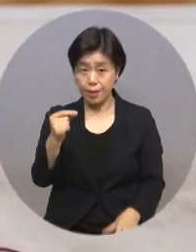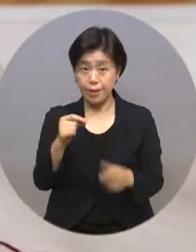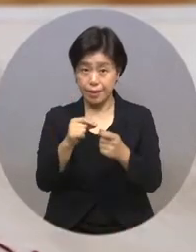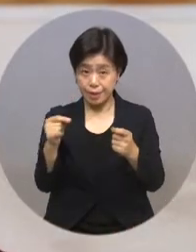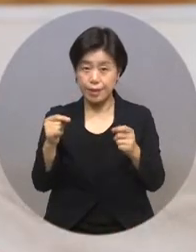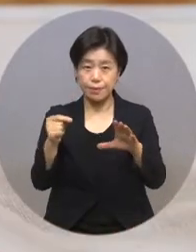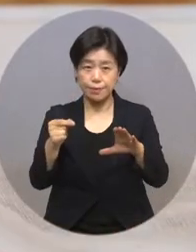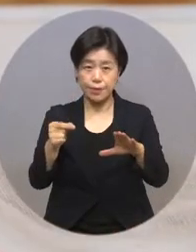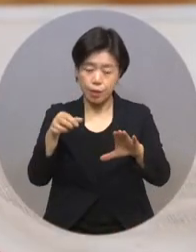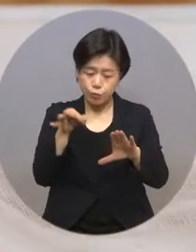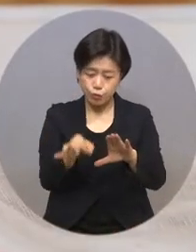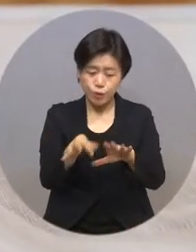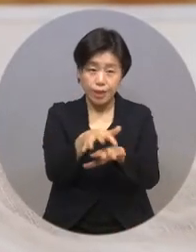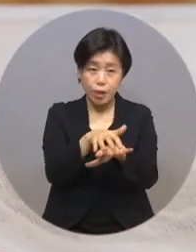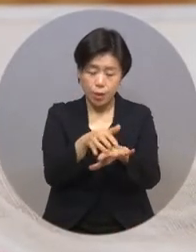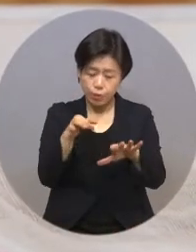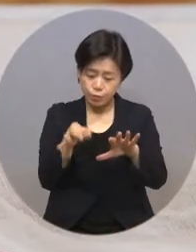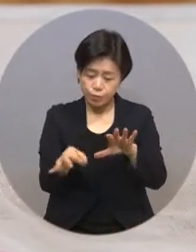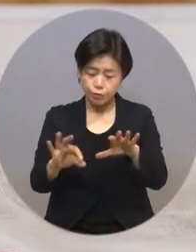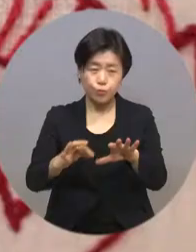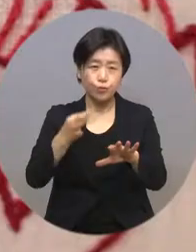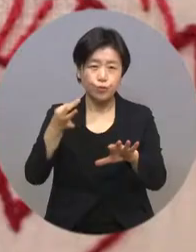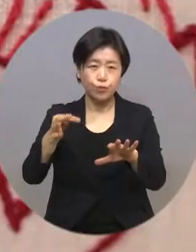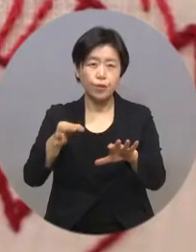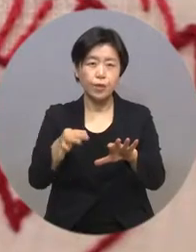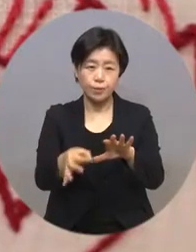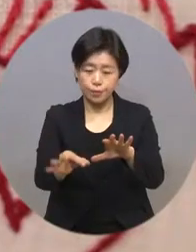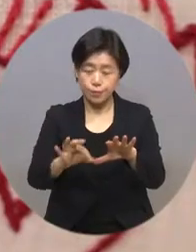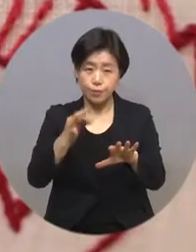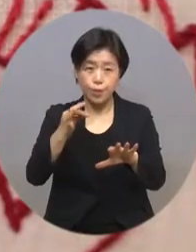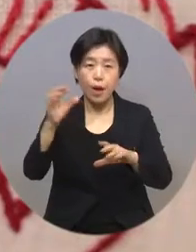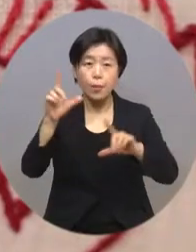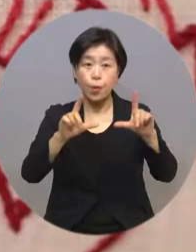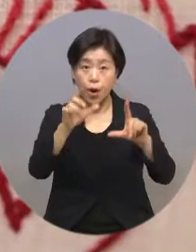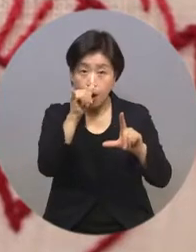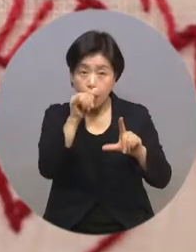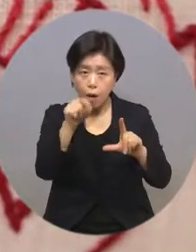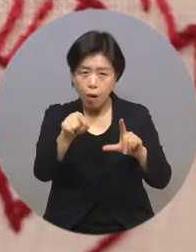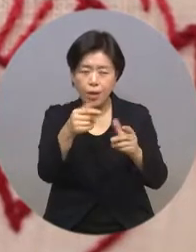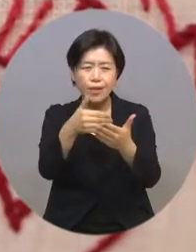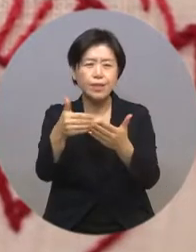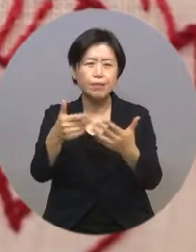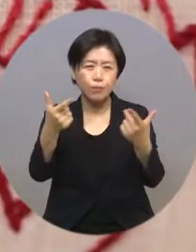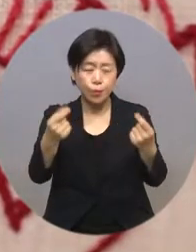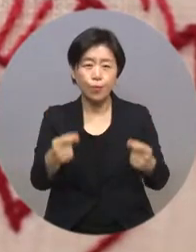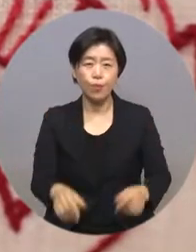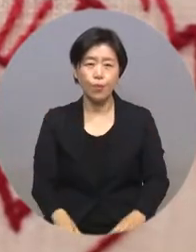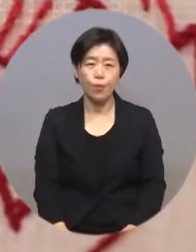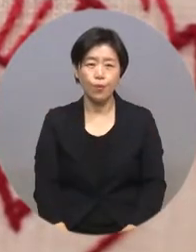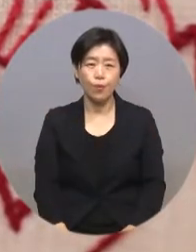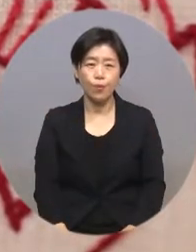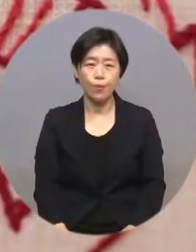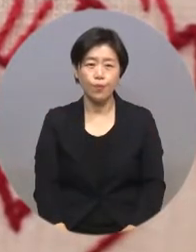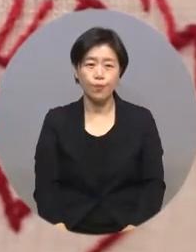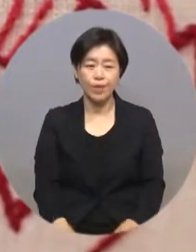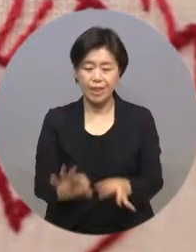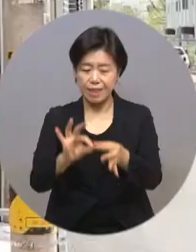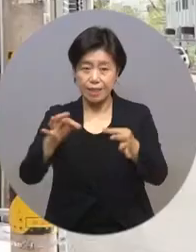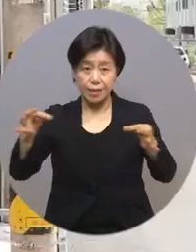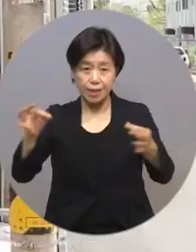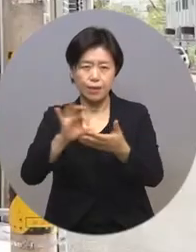직물의 오색실로 무늬를 놓은 작품들은 마치 한 폭의 그림 같지만 실로 수놓은